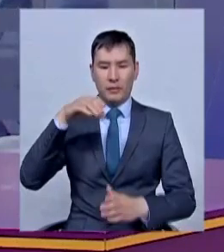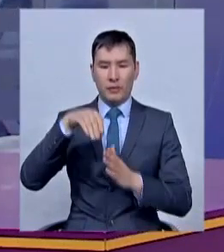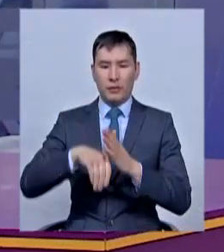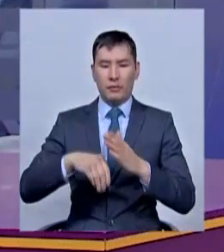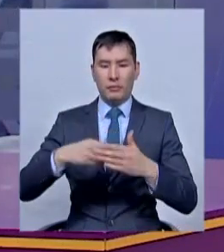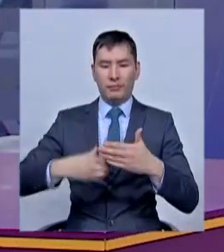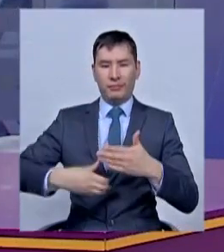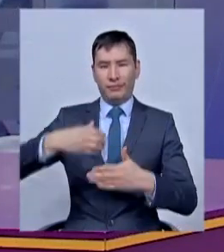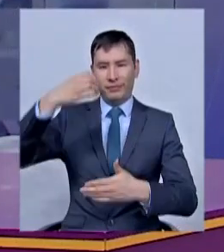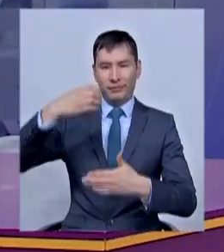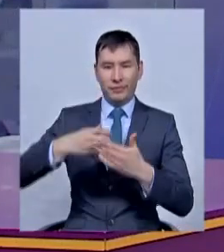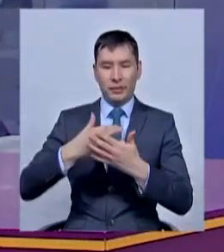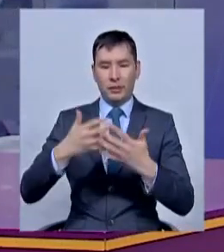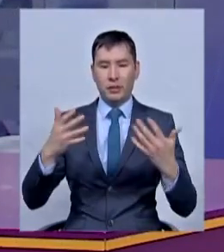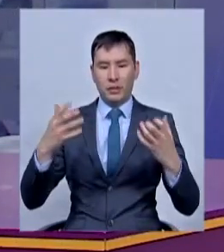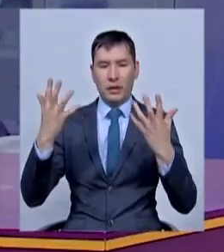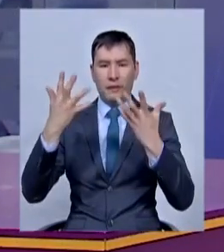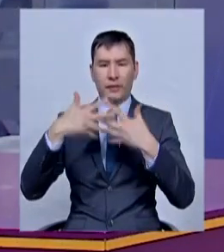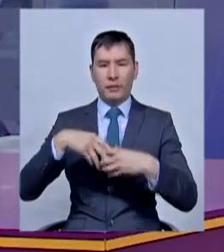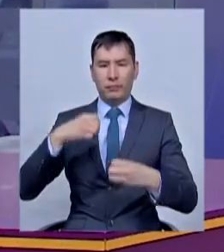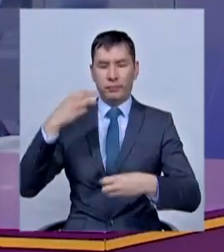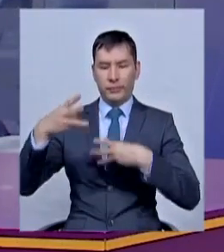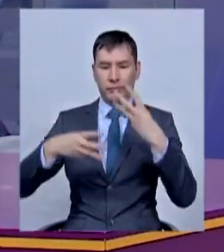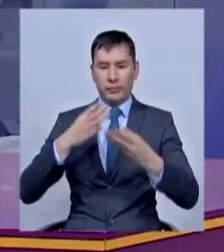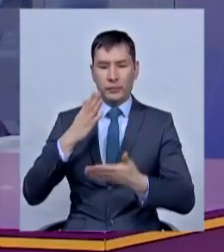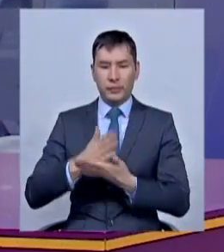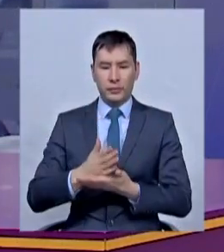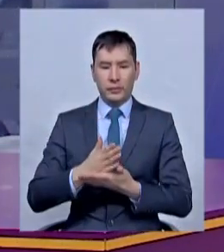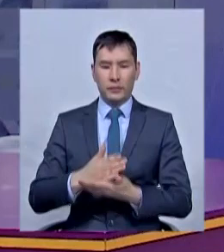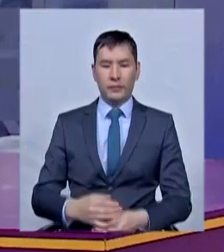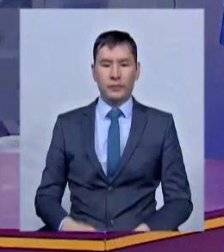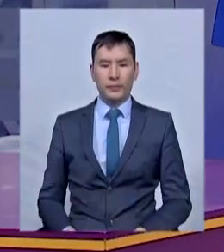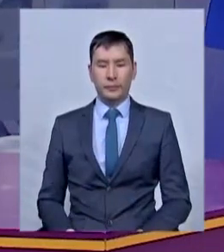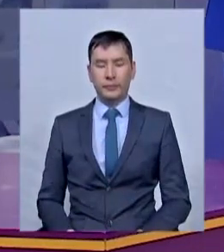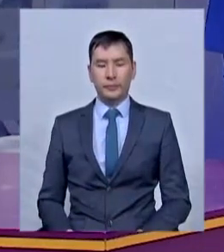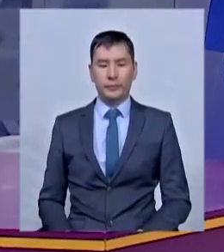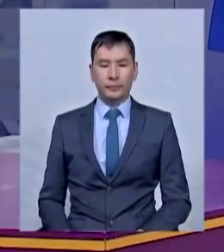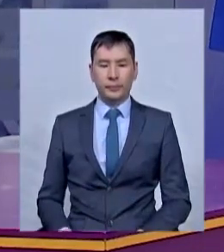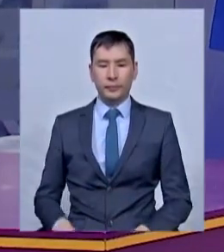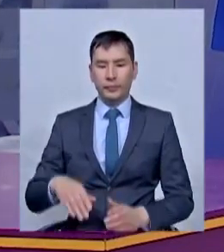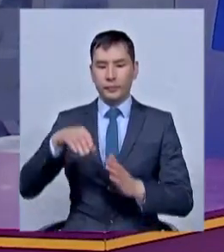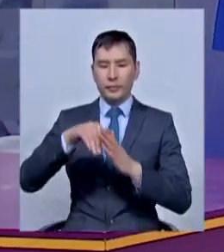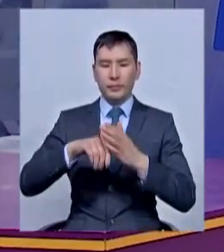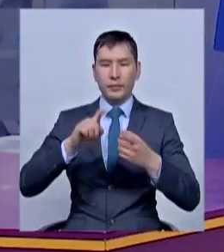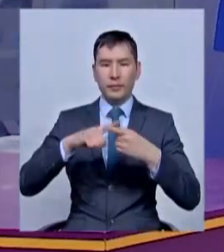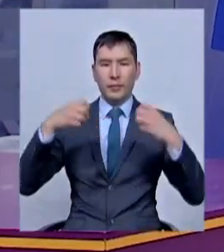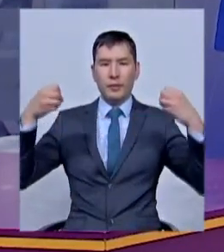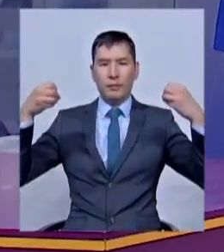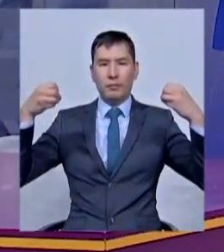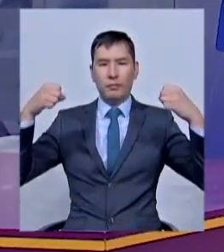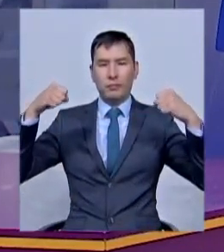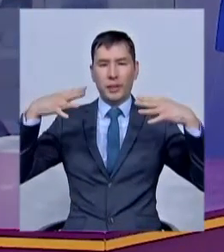түрде дезинфекция жасалады. Яғни жедел сатының ішіне сұйықтық шашылмайды, ультракүлгін сәулелер белгілі бір